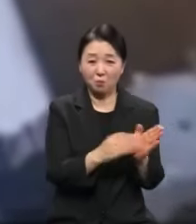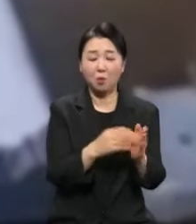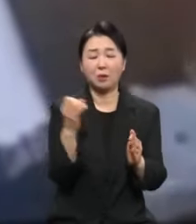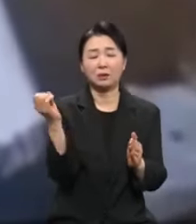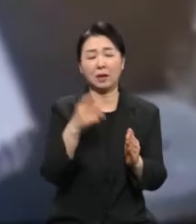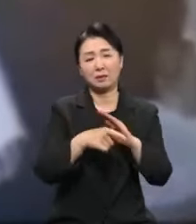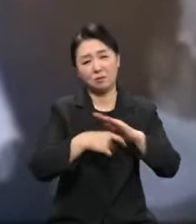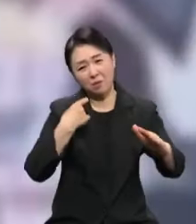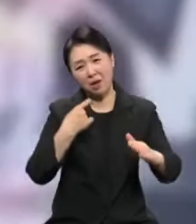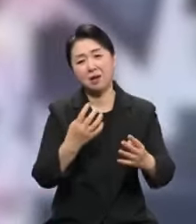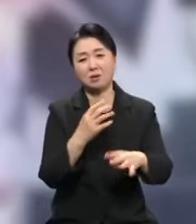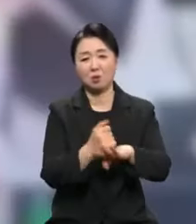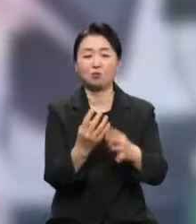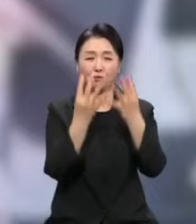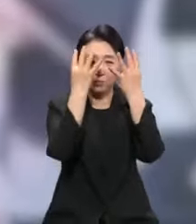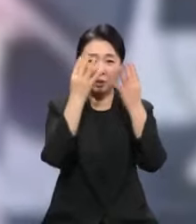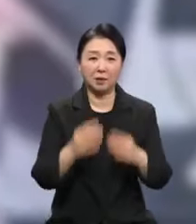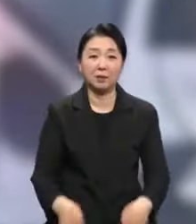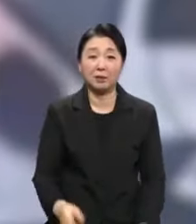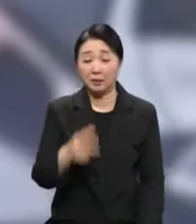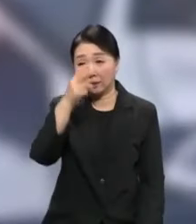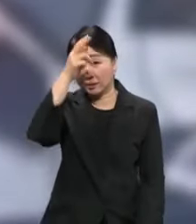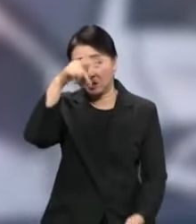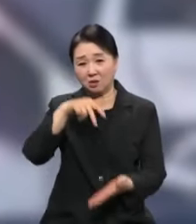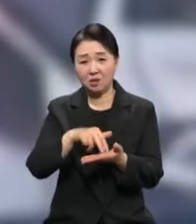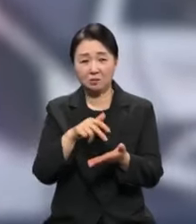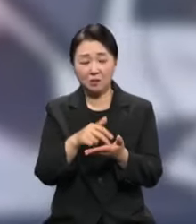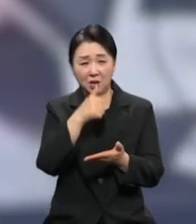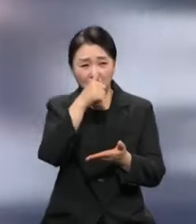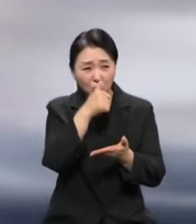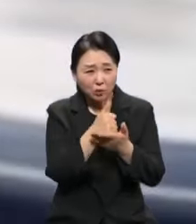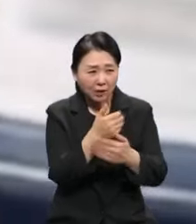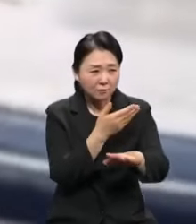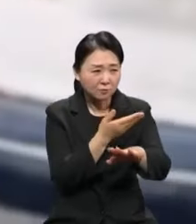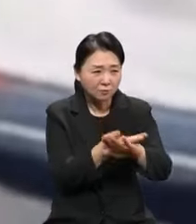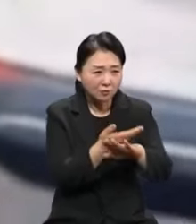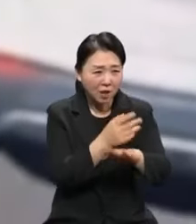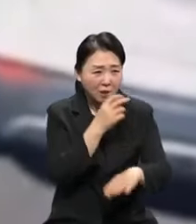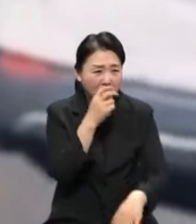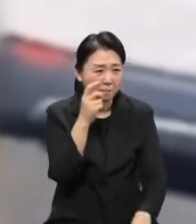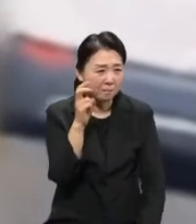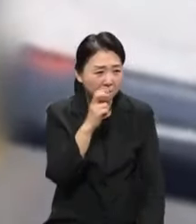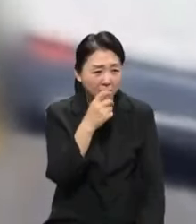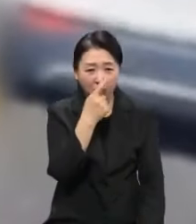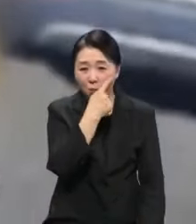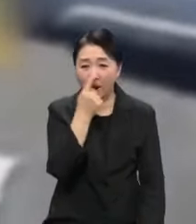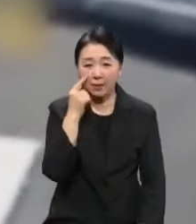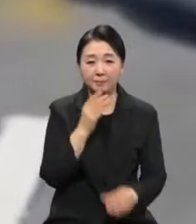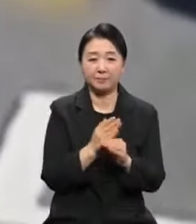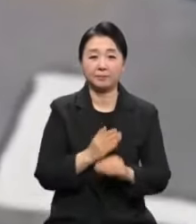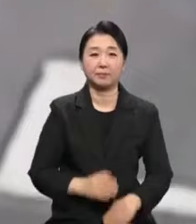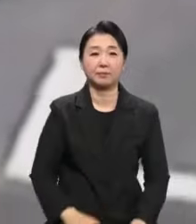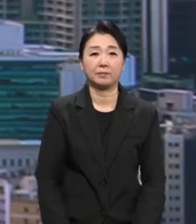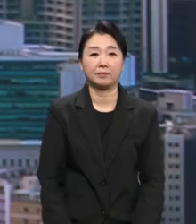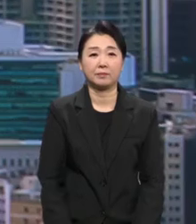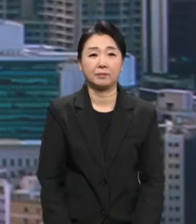또다시 구속됐습니다. 경찰은 여죄를 확인 중입니다. JTBC 배승주입니다.